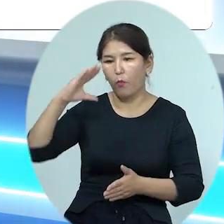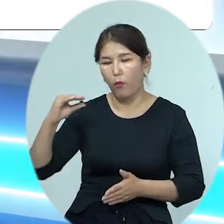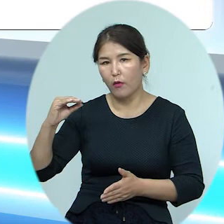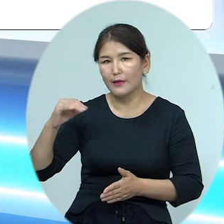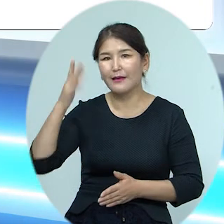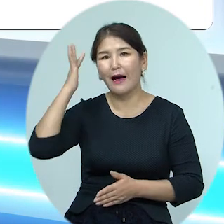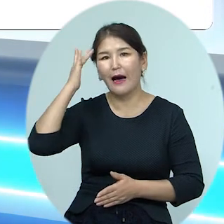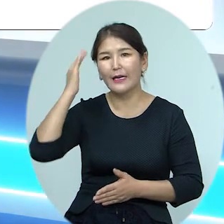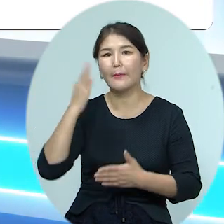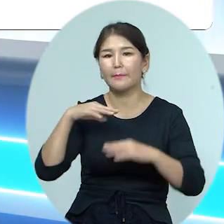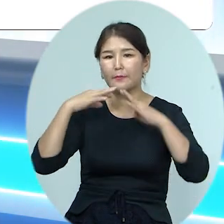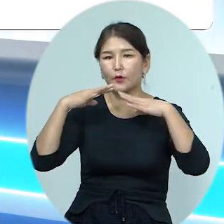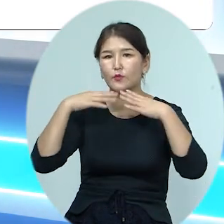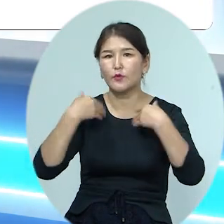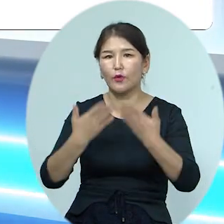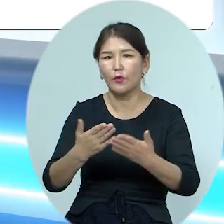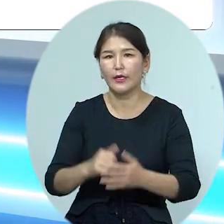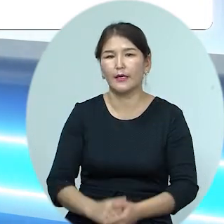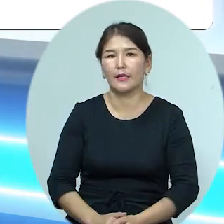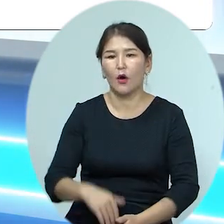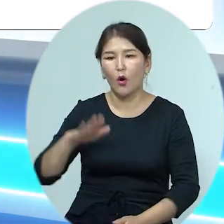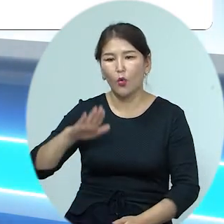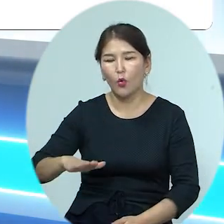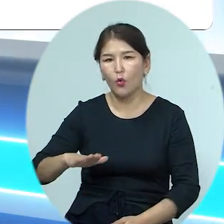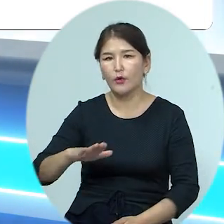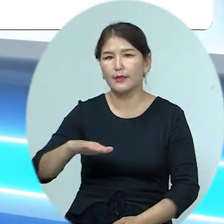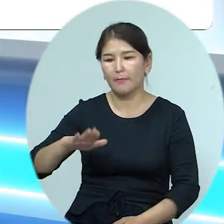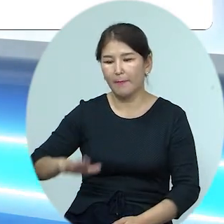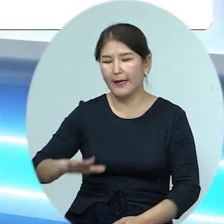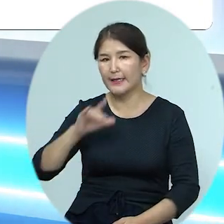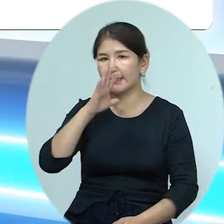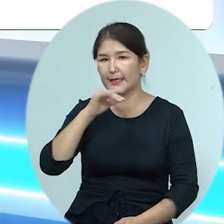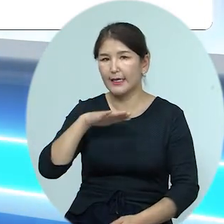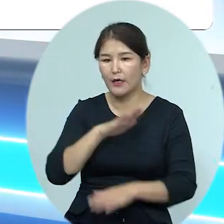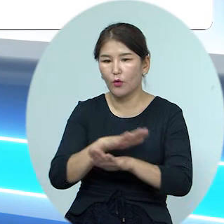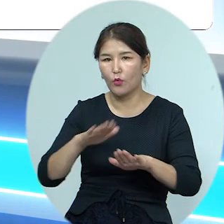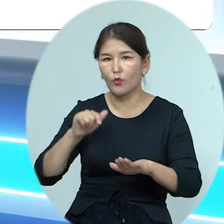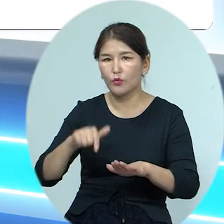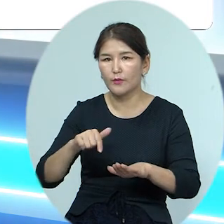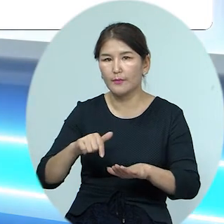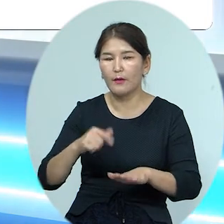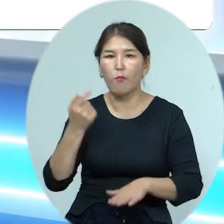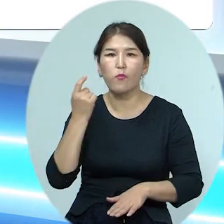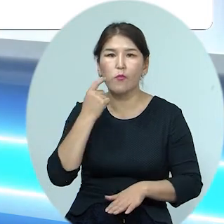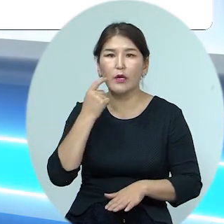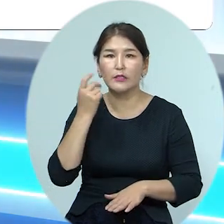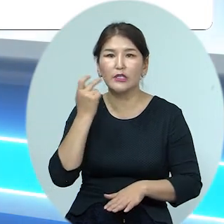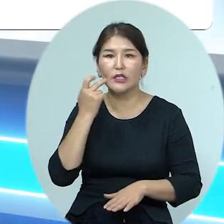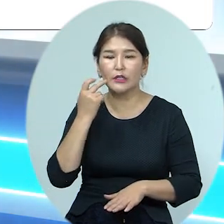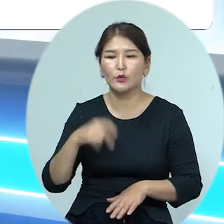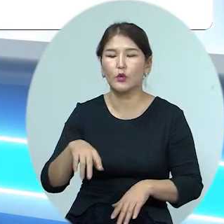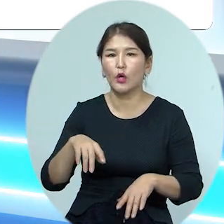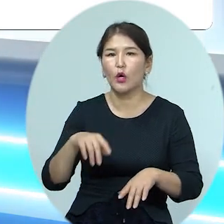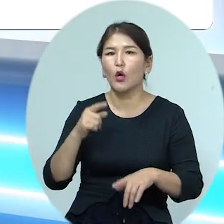ямар арга байдгийг та бүхэн зөвлөе. За, хүүхэд бага насны хүүхдүүд ялангуяа амттай зүйлд маш дуртай байдаг.